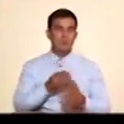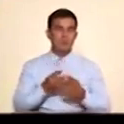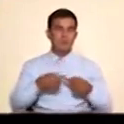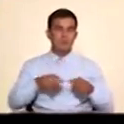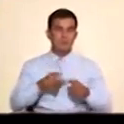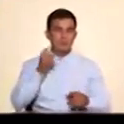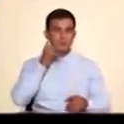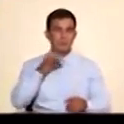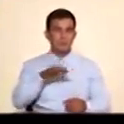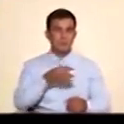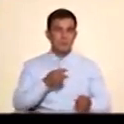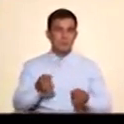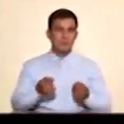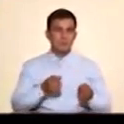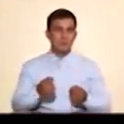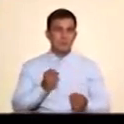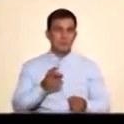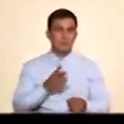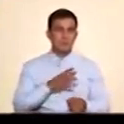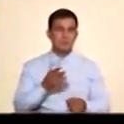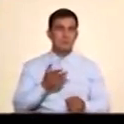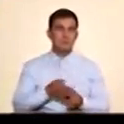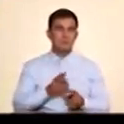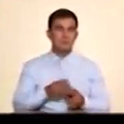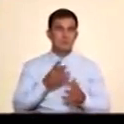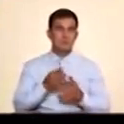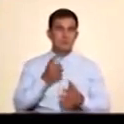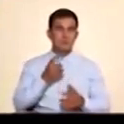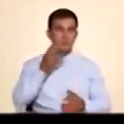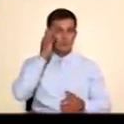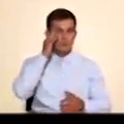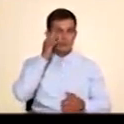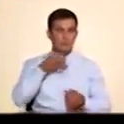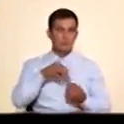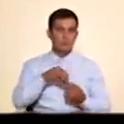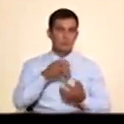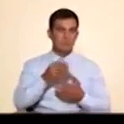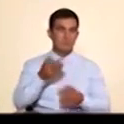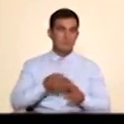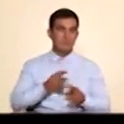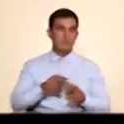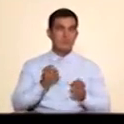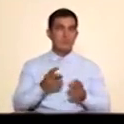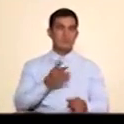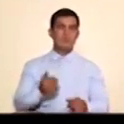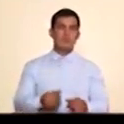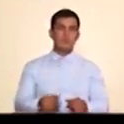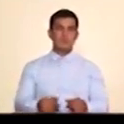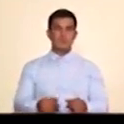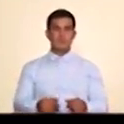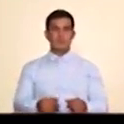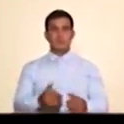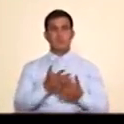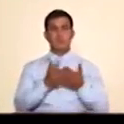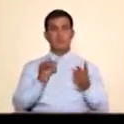boshqaruvi asosidagi yuzlik yig'in boshlig'i, yuzboshi qanday atalgan? Aynan